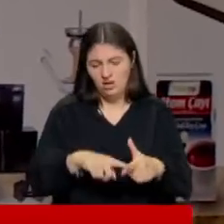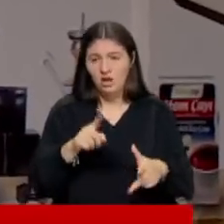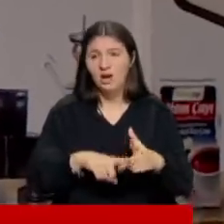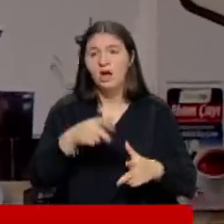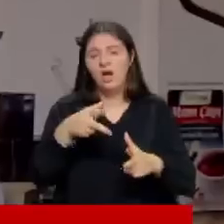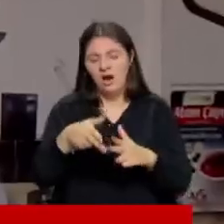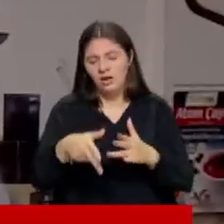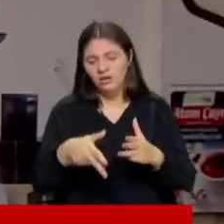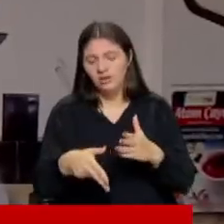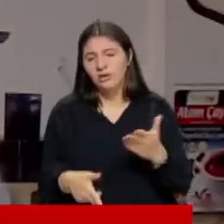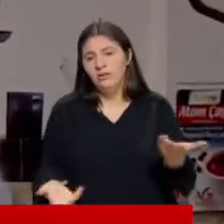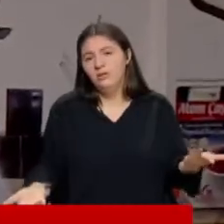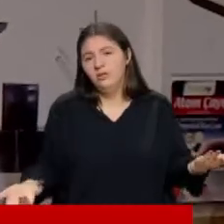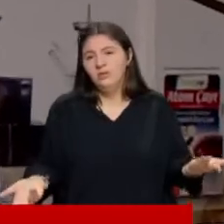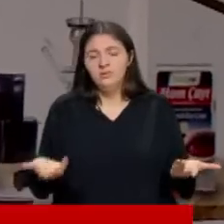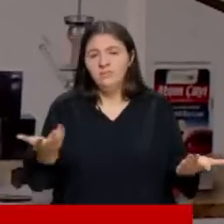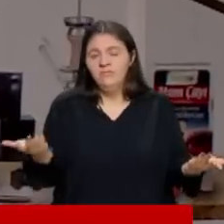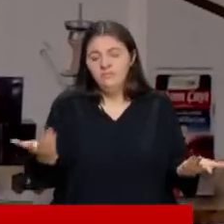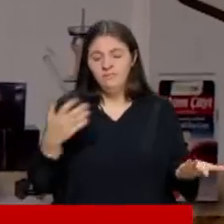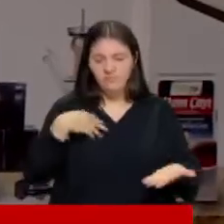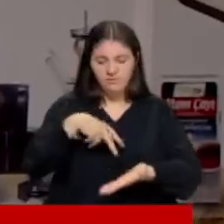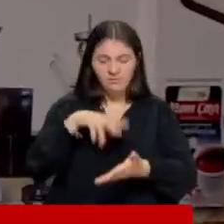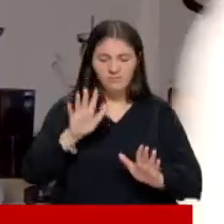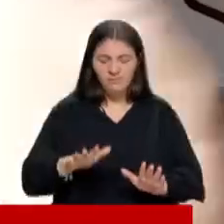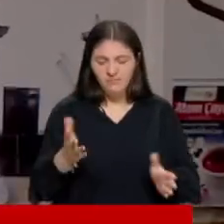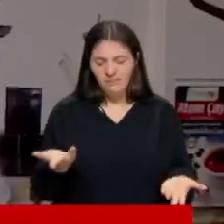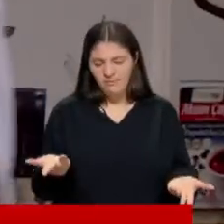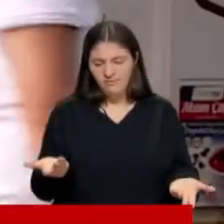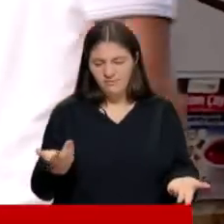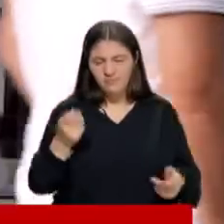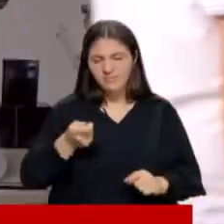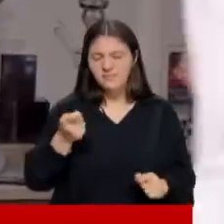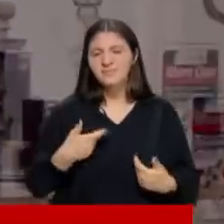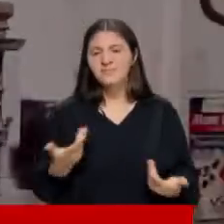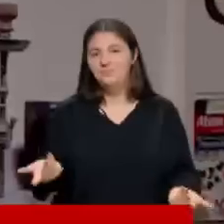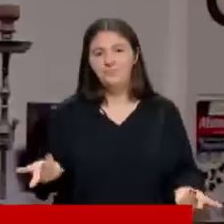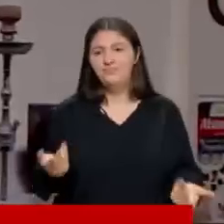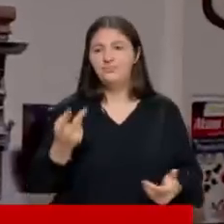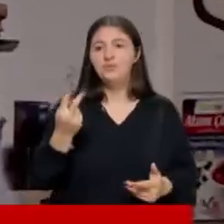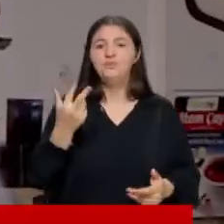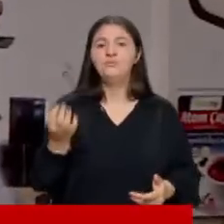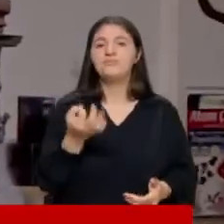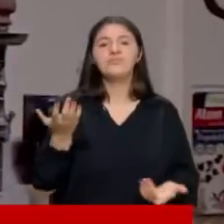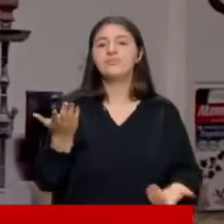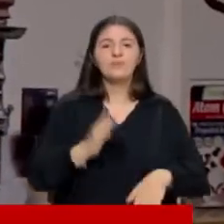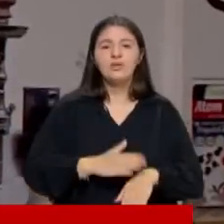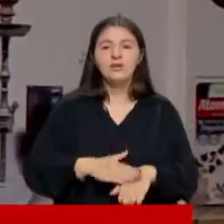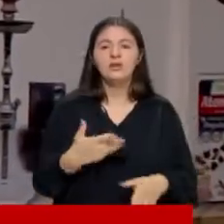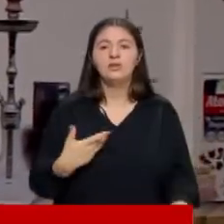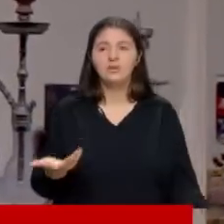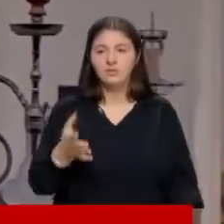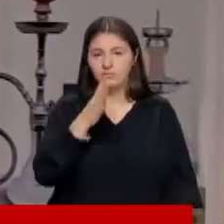öyle işte yani ayakta durmaya mecbur yok yedi buçuk milyarla ne olur